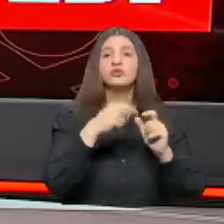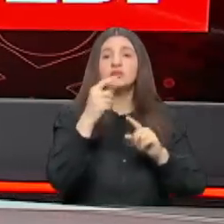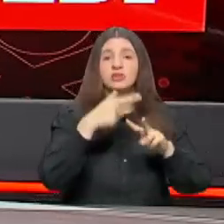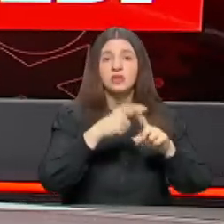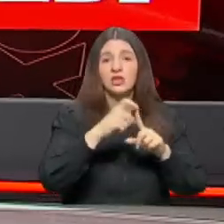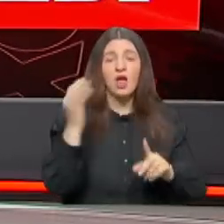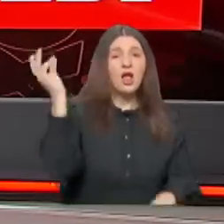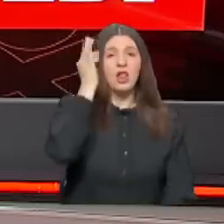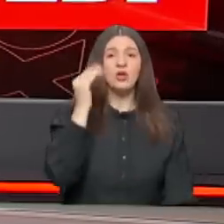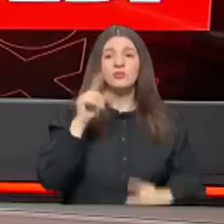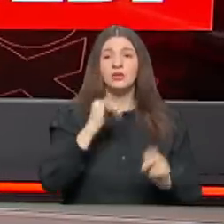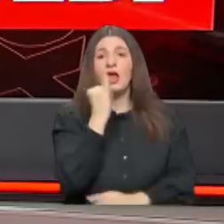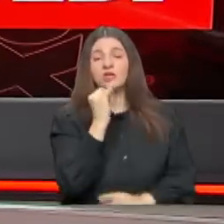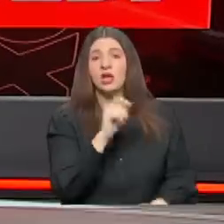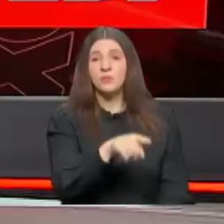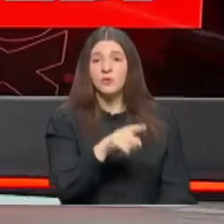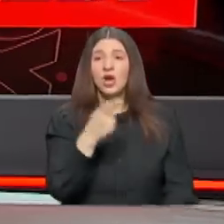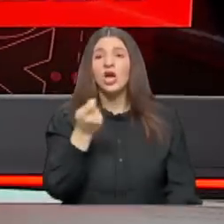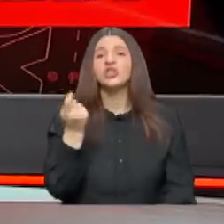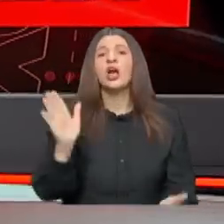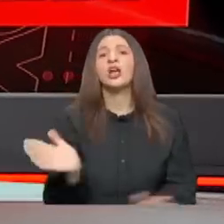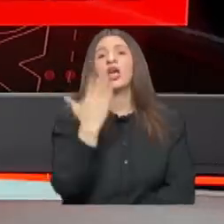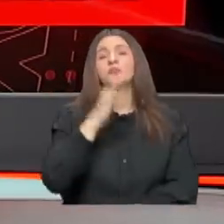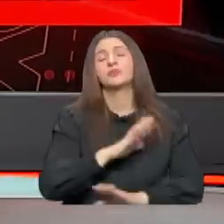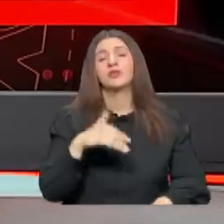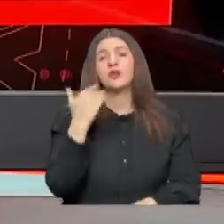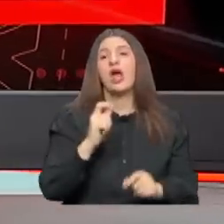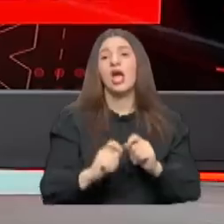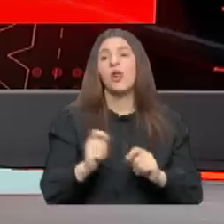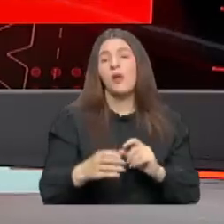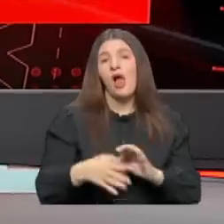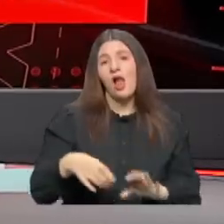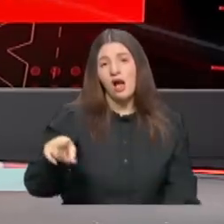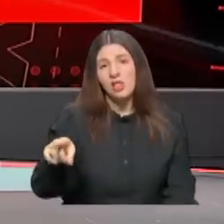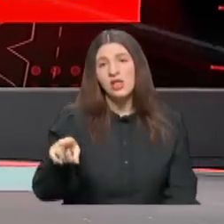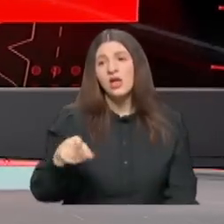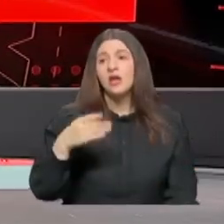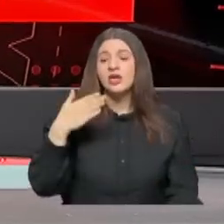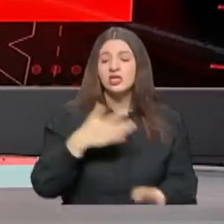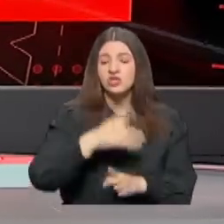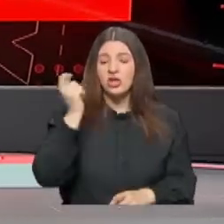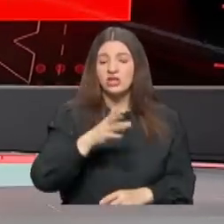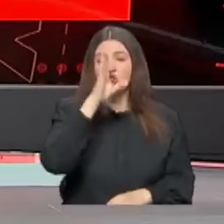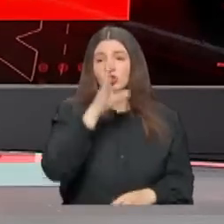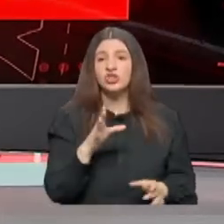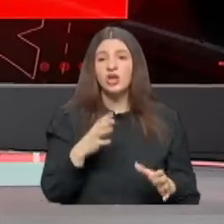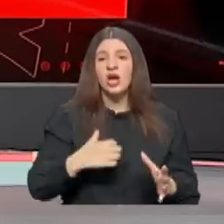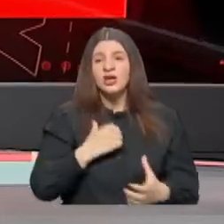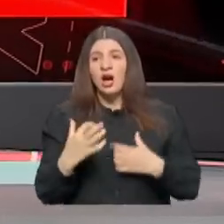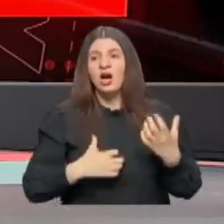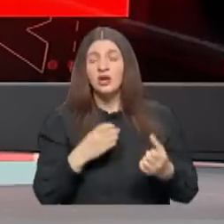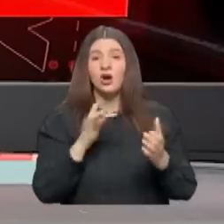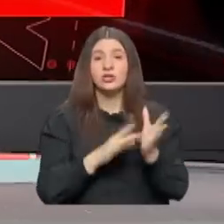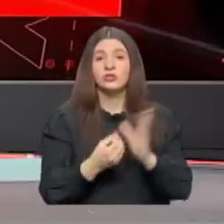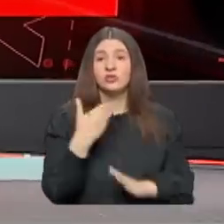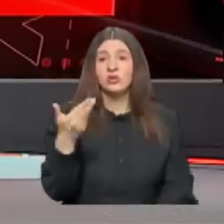şimdi geldi. Bir takım eleştirilerde bulunuyor. İş işten geçtikten sonra ekonomiyle ilgili gerçekten ciddi kaygılar ortaya